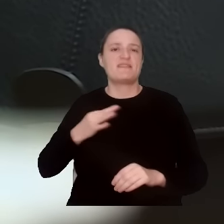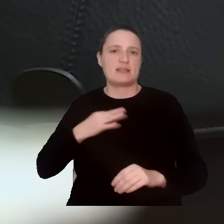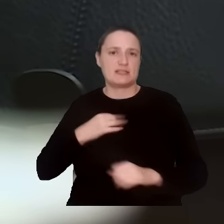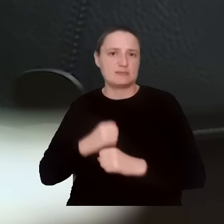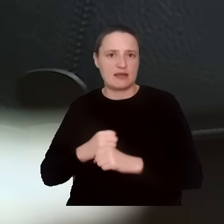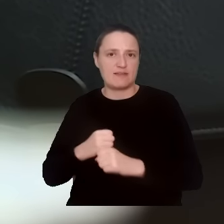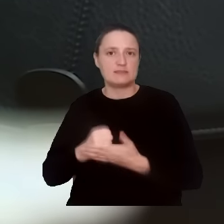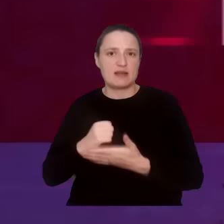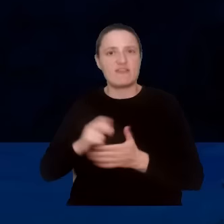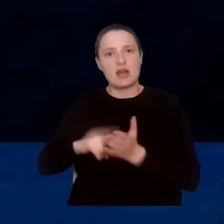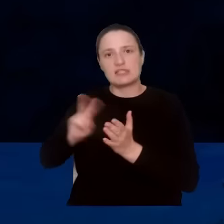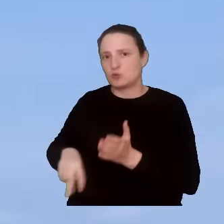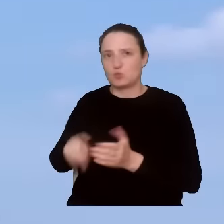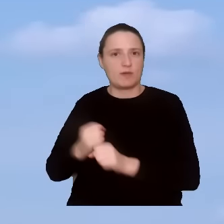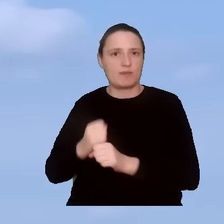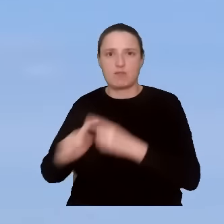jest nieprawomocny.